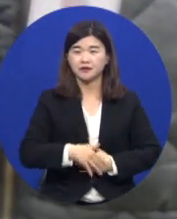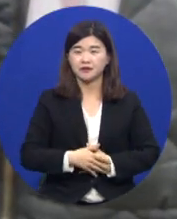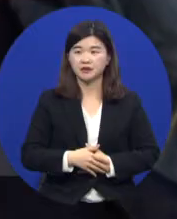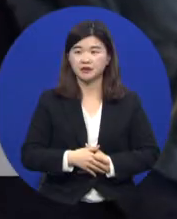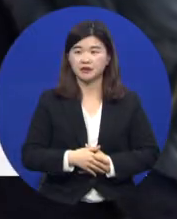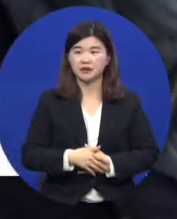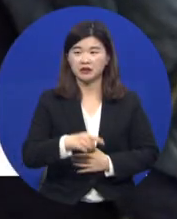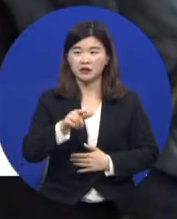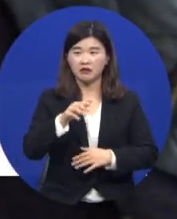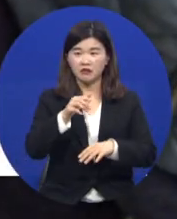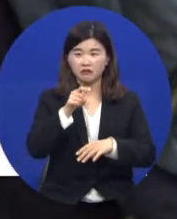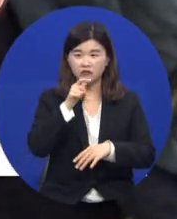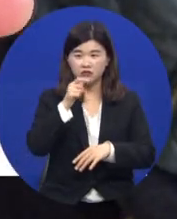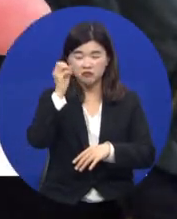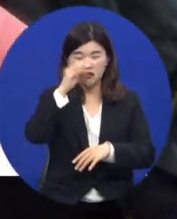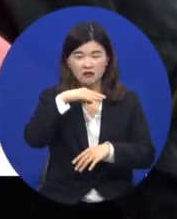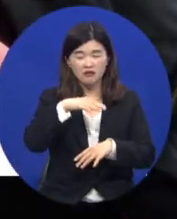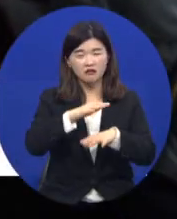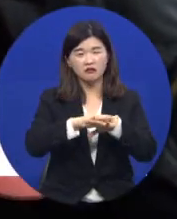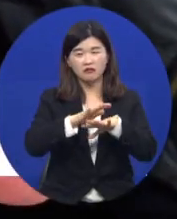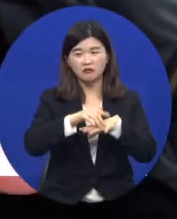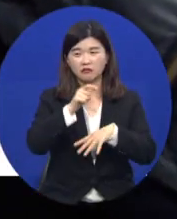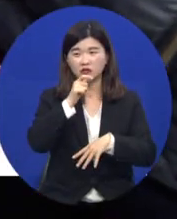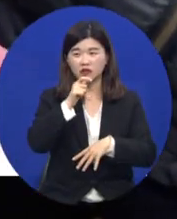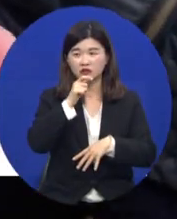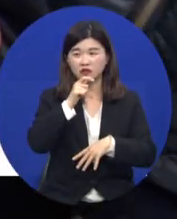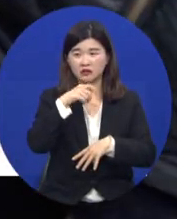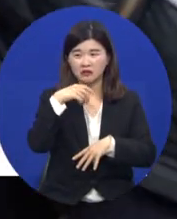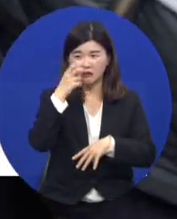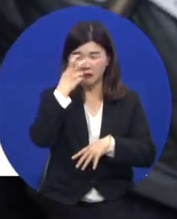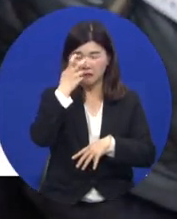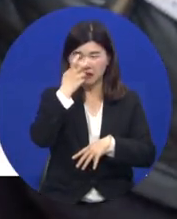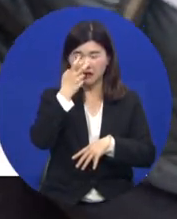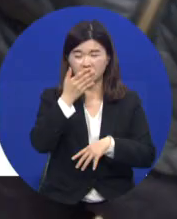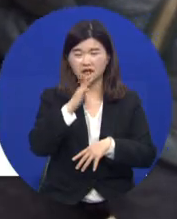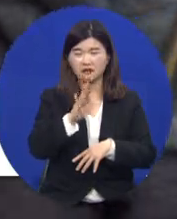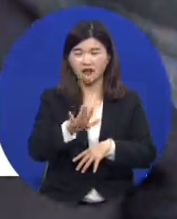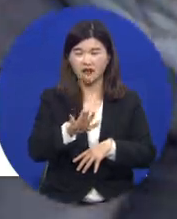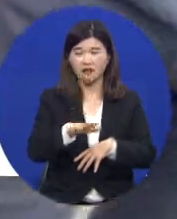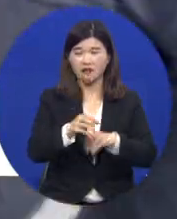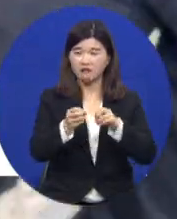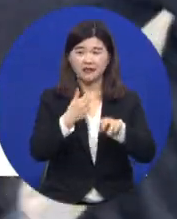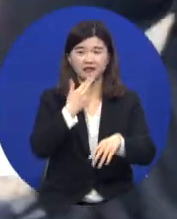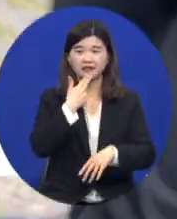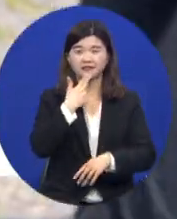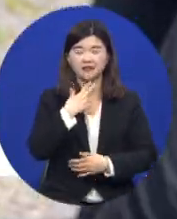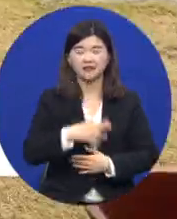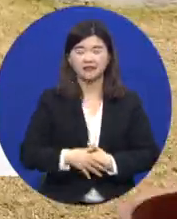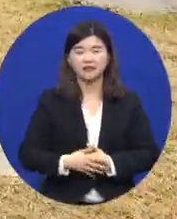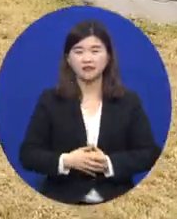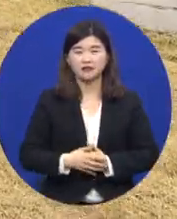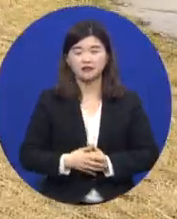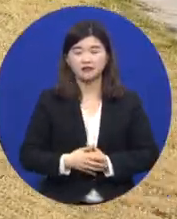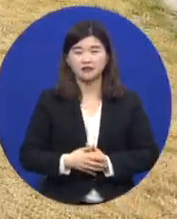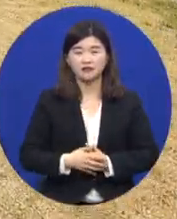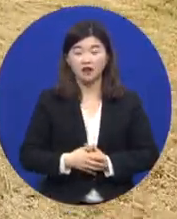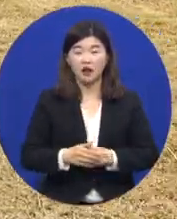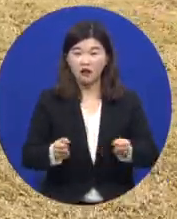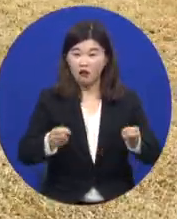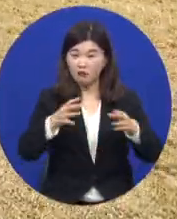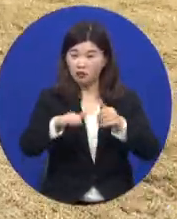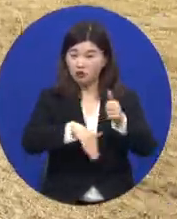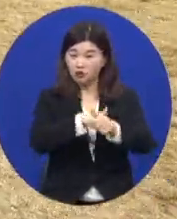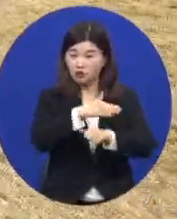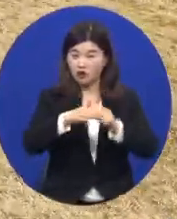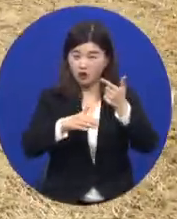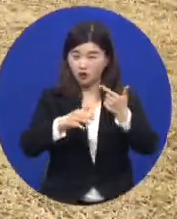이게 상수도인지 저기 농업용수지 시약 검사를 했는데 반응이 없네. 건물 주변